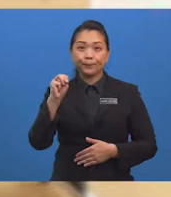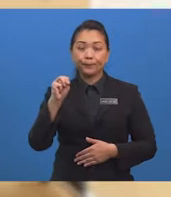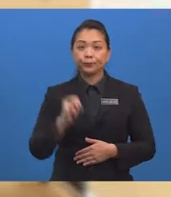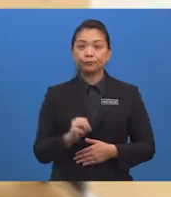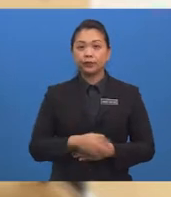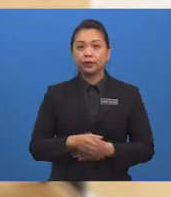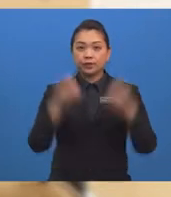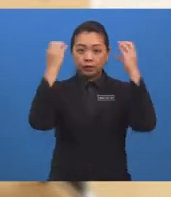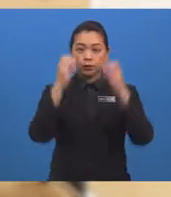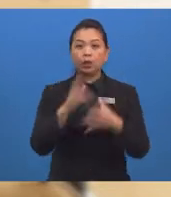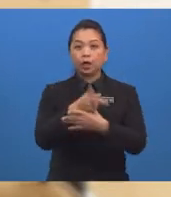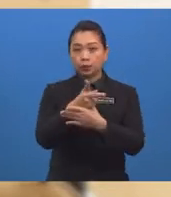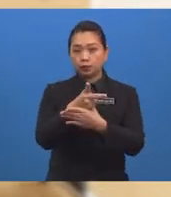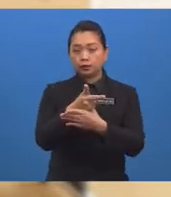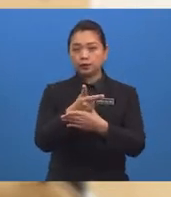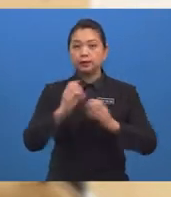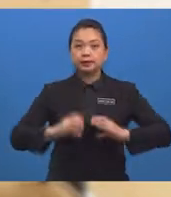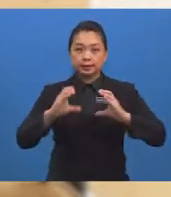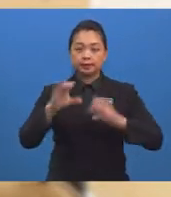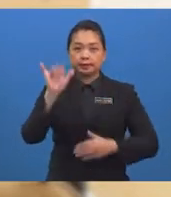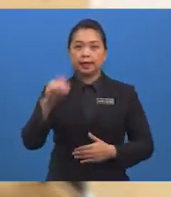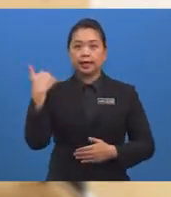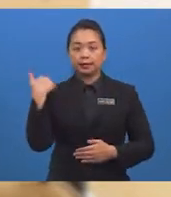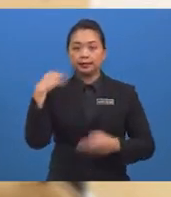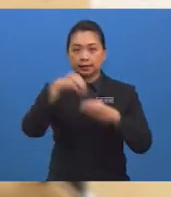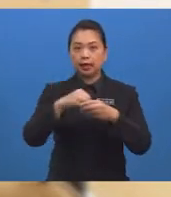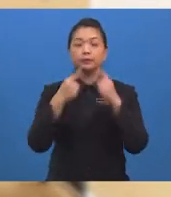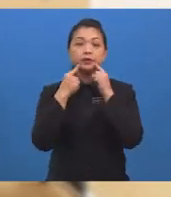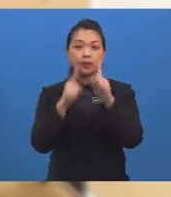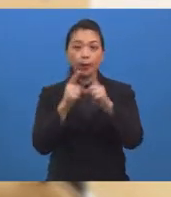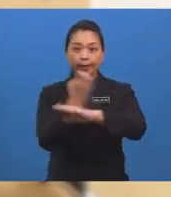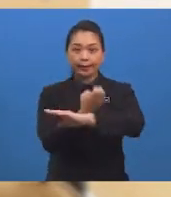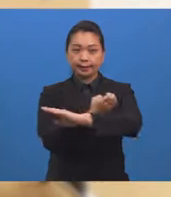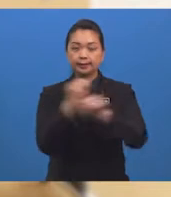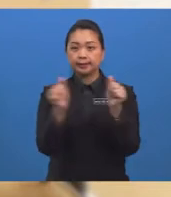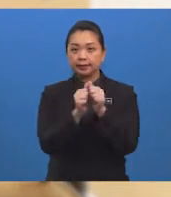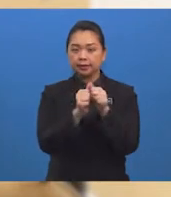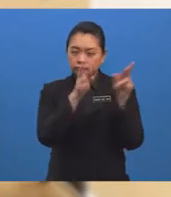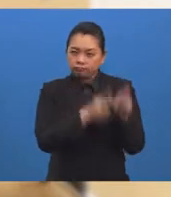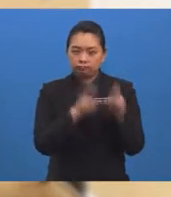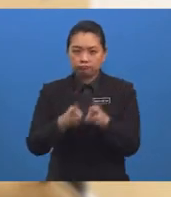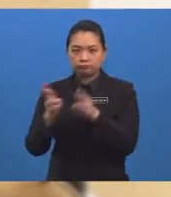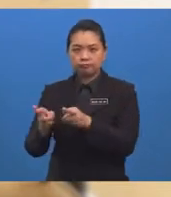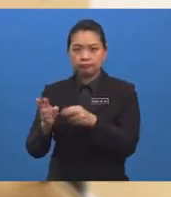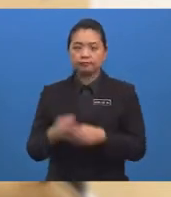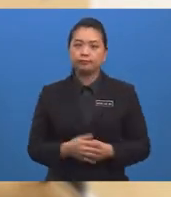Di sini cikgu akan berkongsi teknik-teknik yang ada dalam menjawab esei dengan terancang.